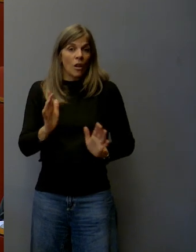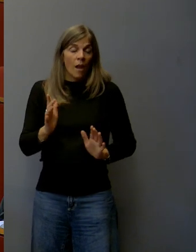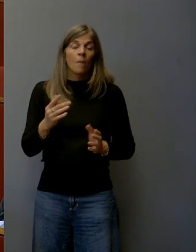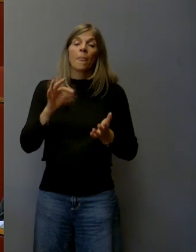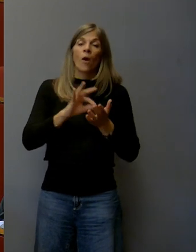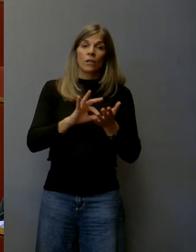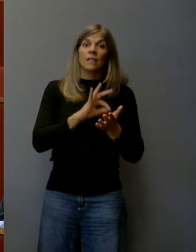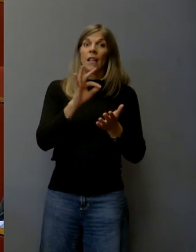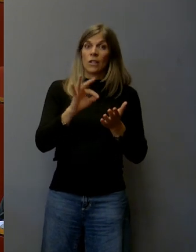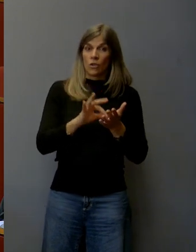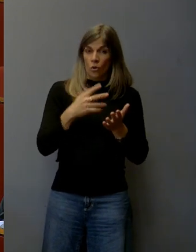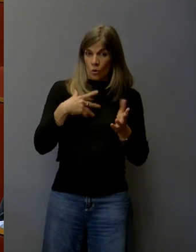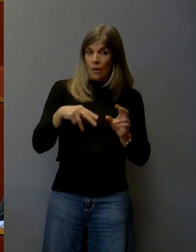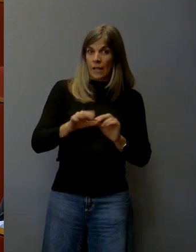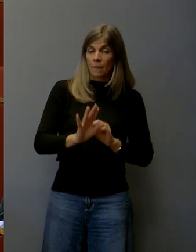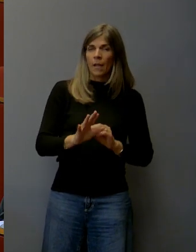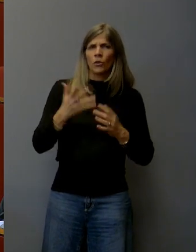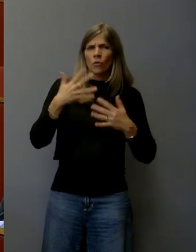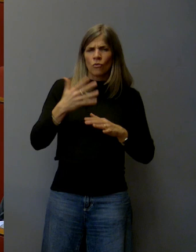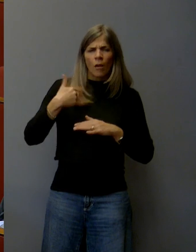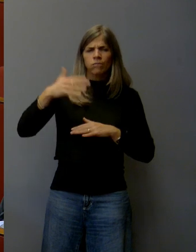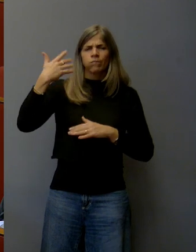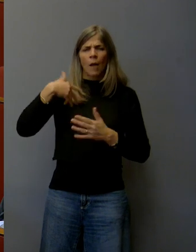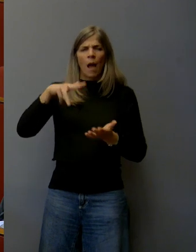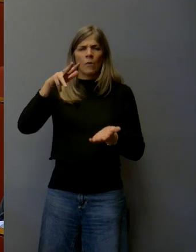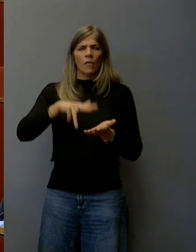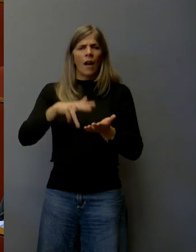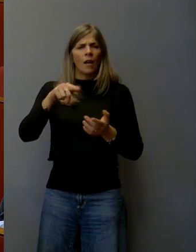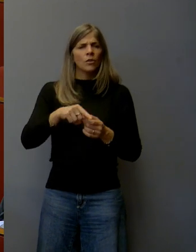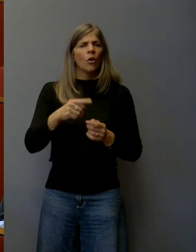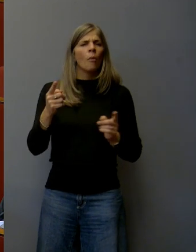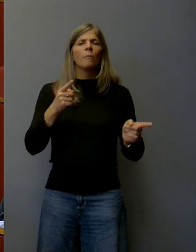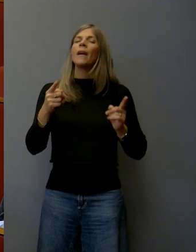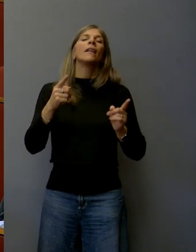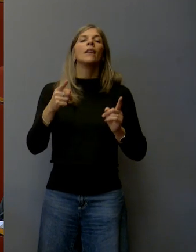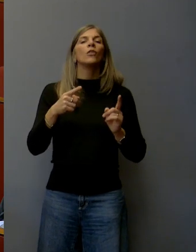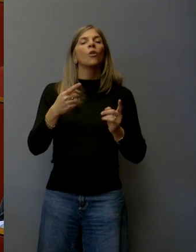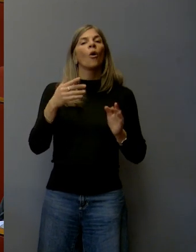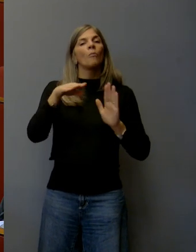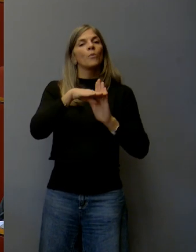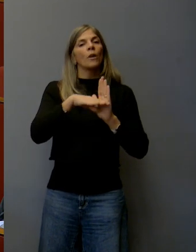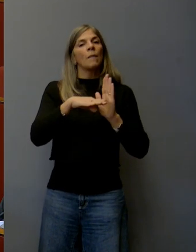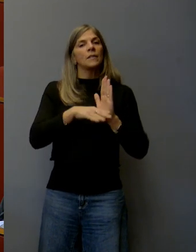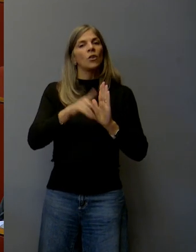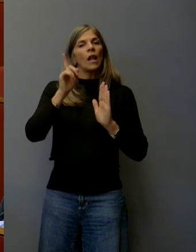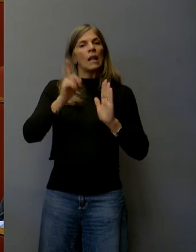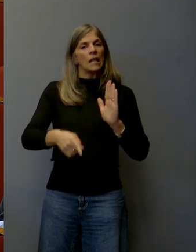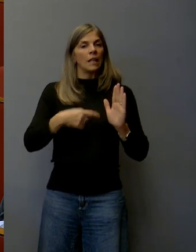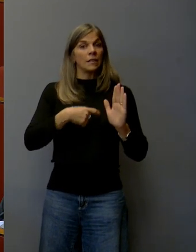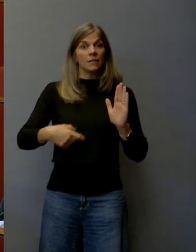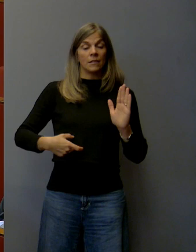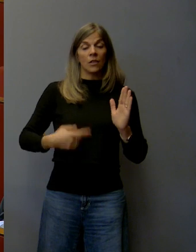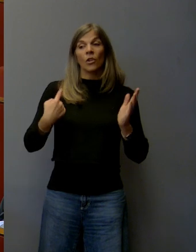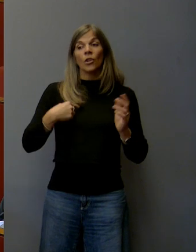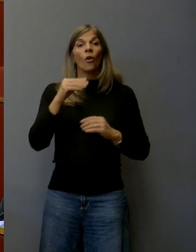del giorno era stato approvato in sede di programmazione delle linee del sindaco Quindi quello che chiedo alla Giunta è se essere